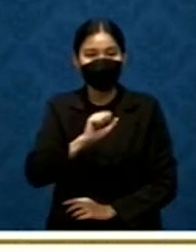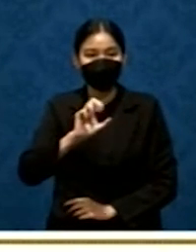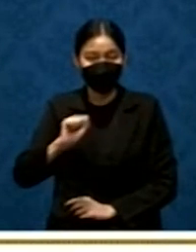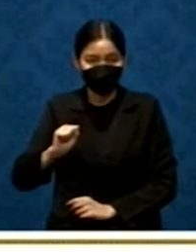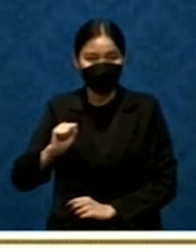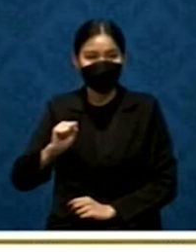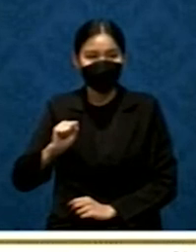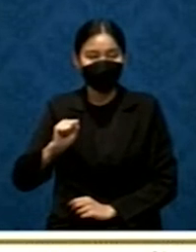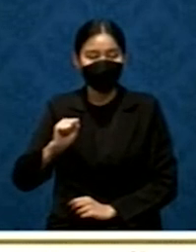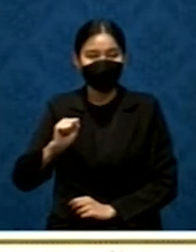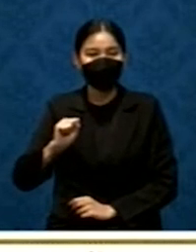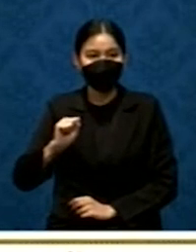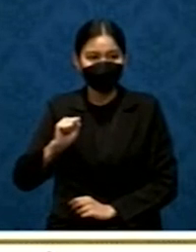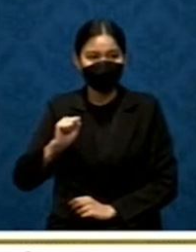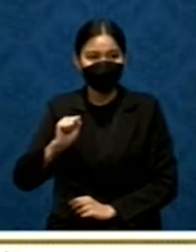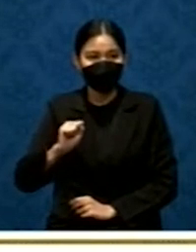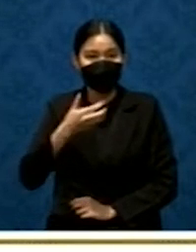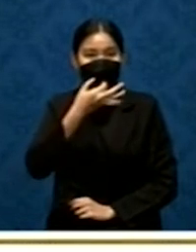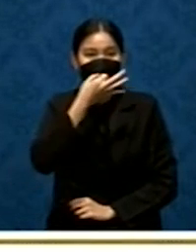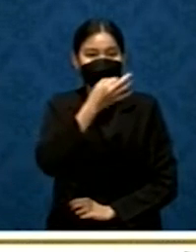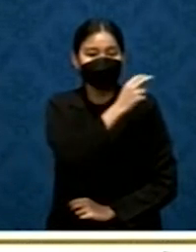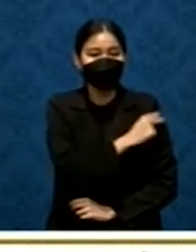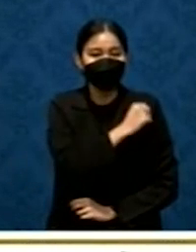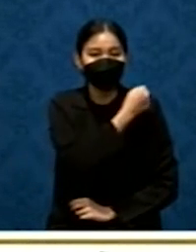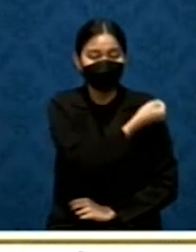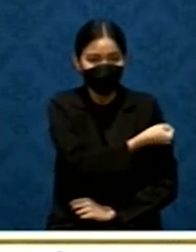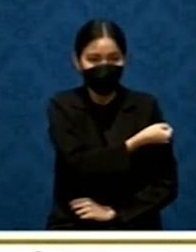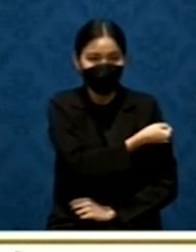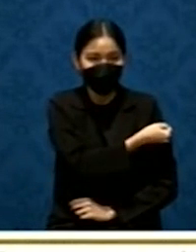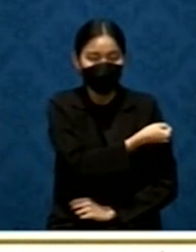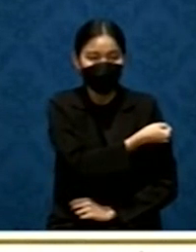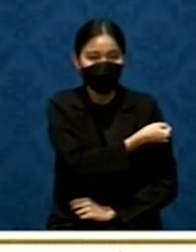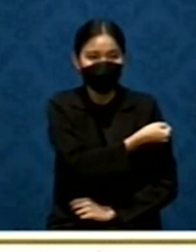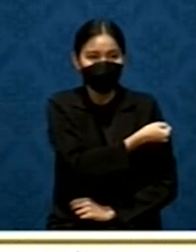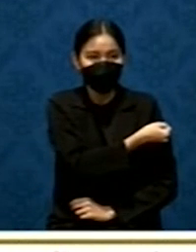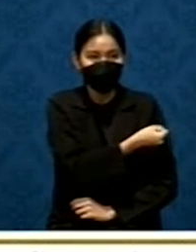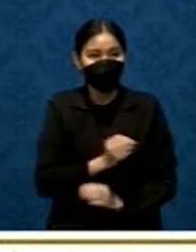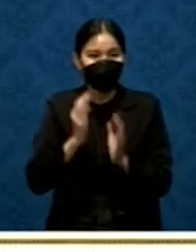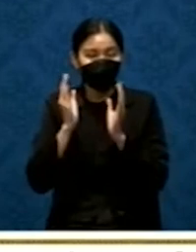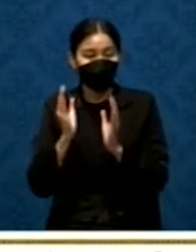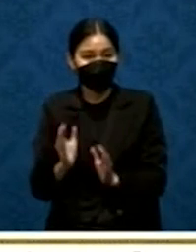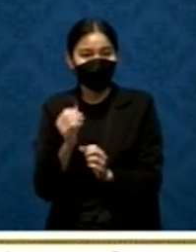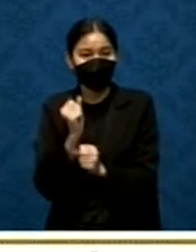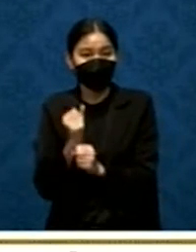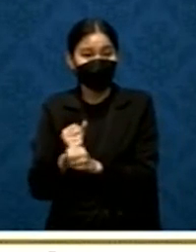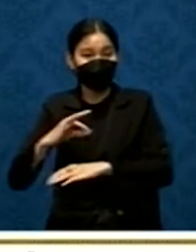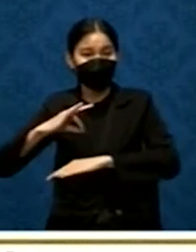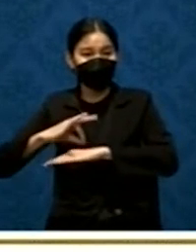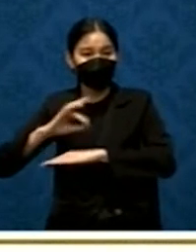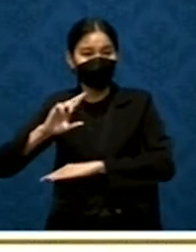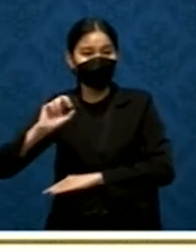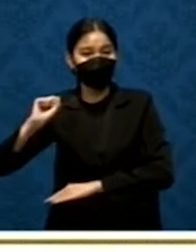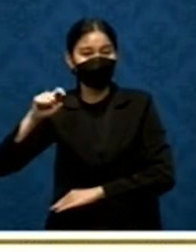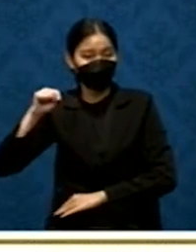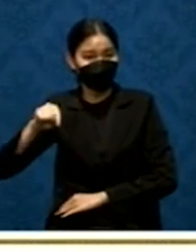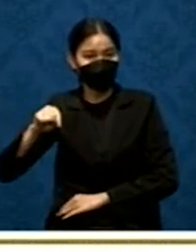ฎรที่เป็นแพทย์ที่เป็นแพทย์และเป็นบุคคลที่อยู่ในสภาเนี่ยที่คอ